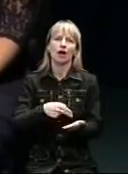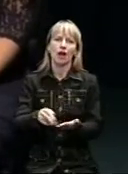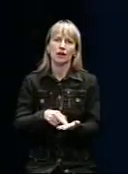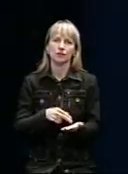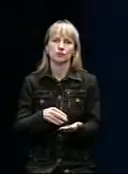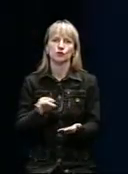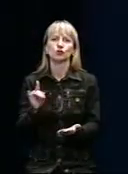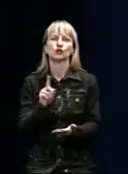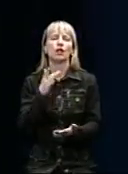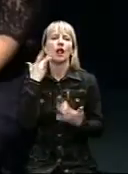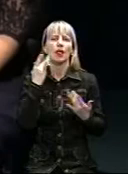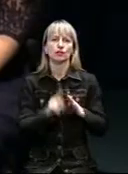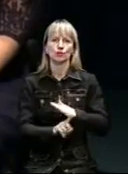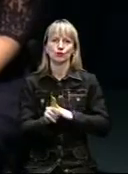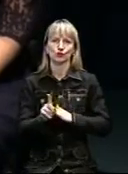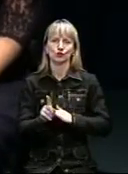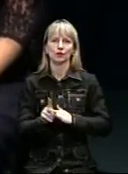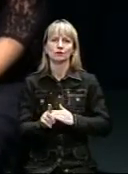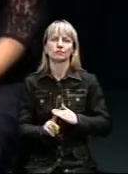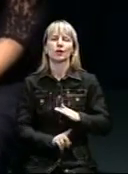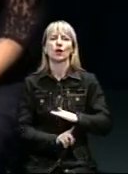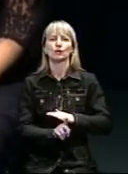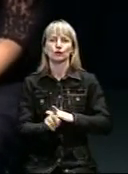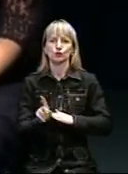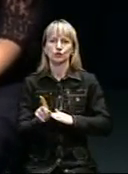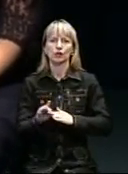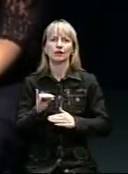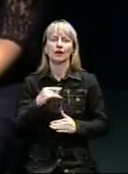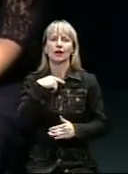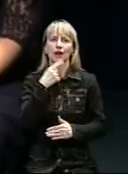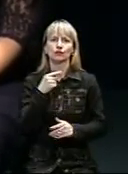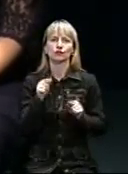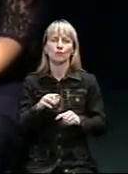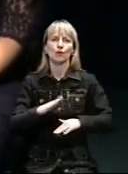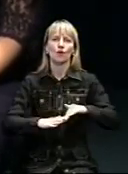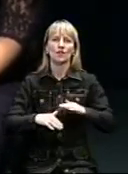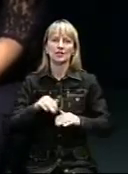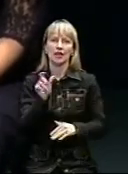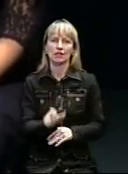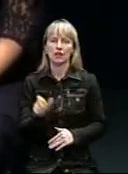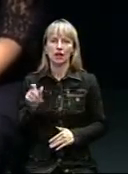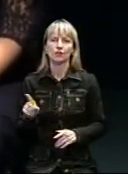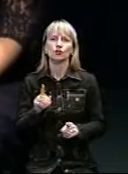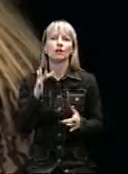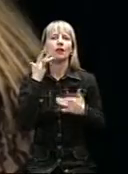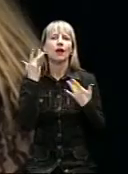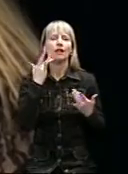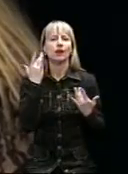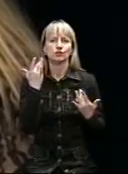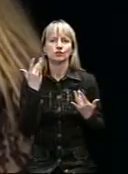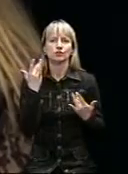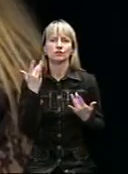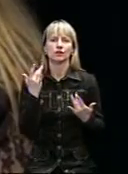чого найлегше починати? Взагалі розпочинають і кажуть так професіонали, що найлегше це